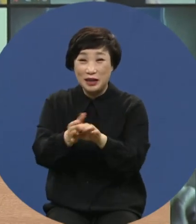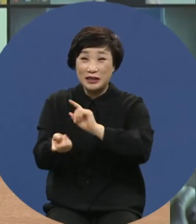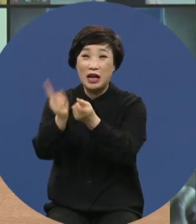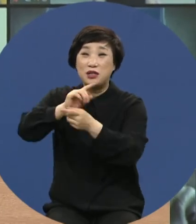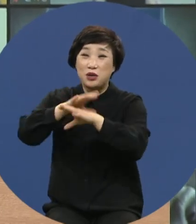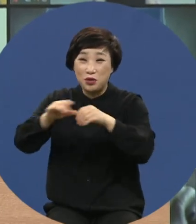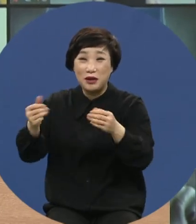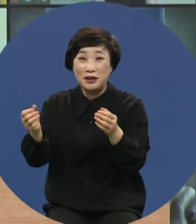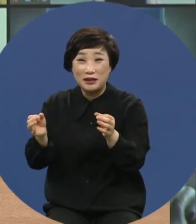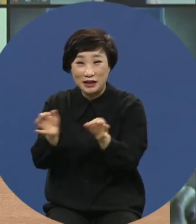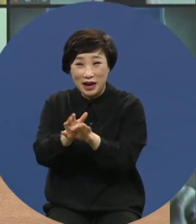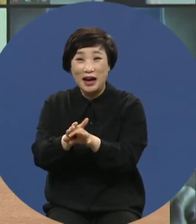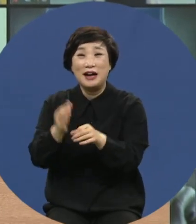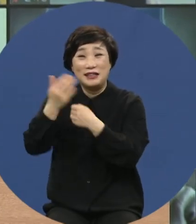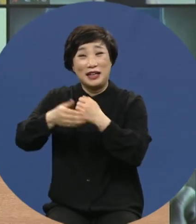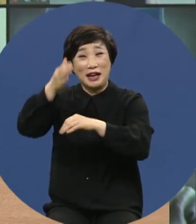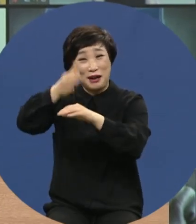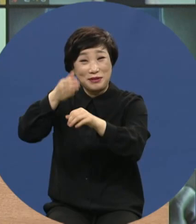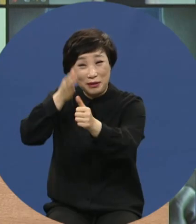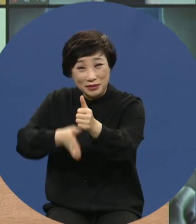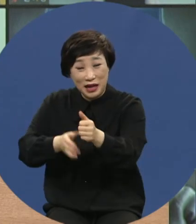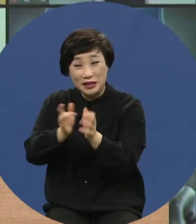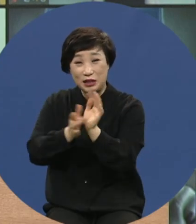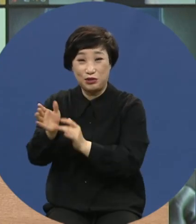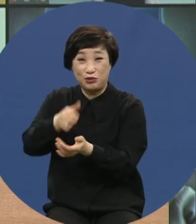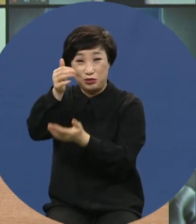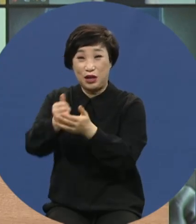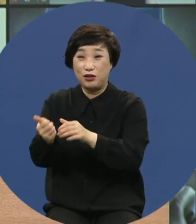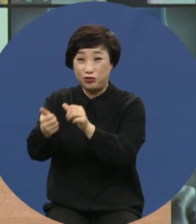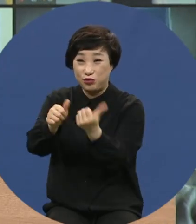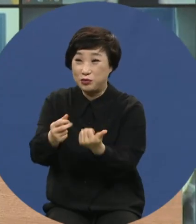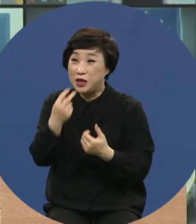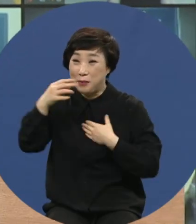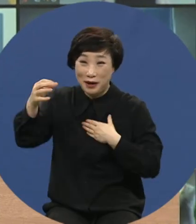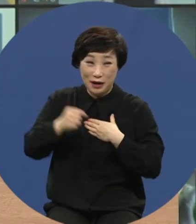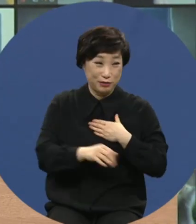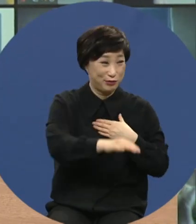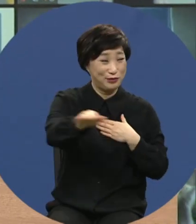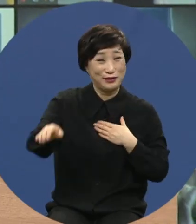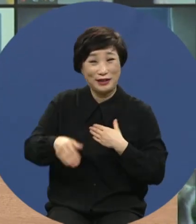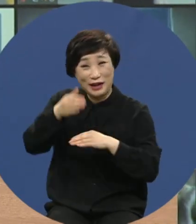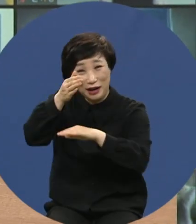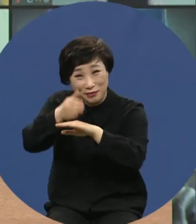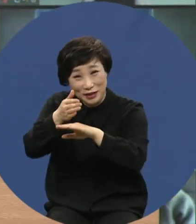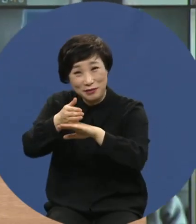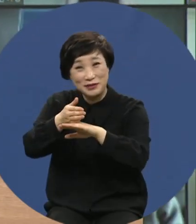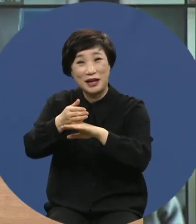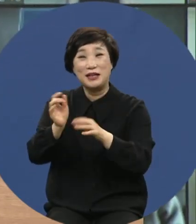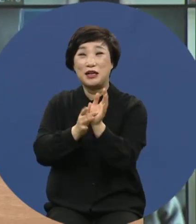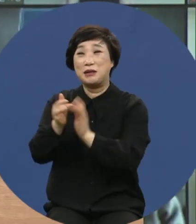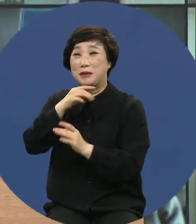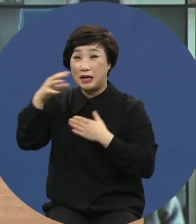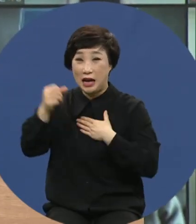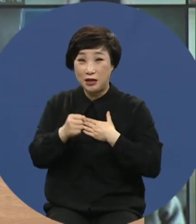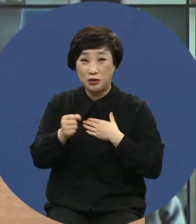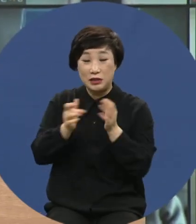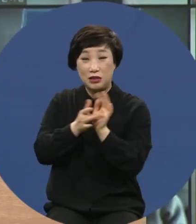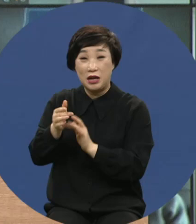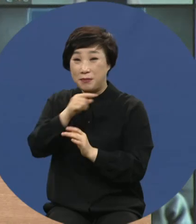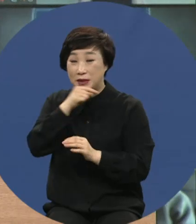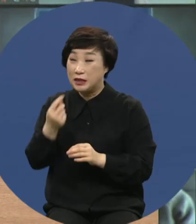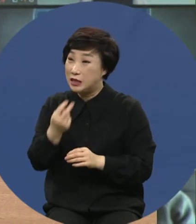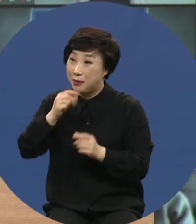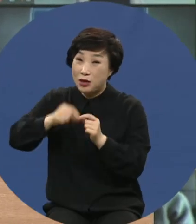은혜 감사하자. 예수의 죽으심으로 생명을 얻은 것 감사하자. 그 피로 그